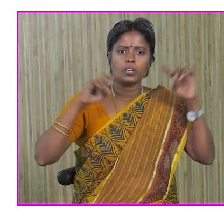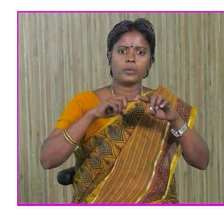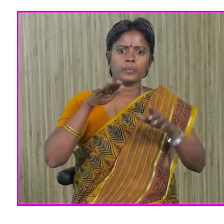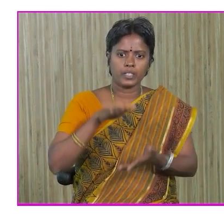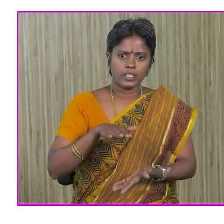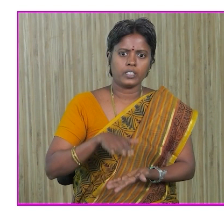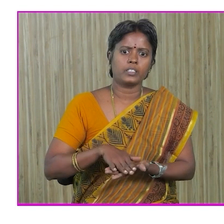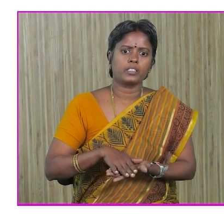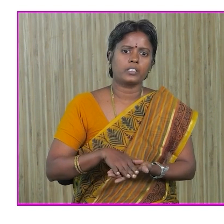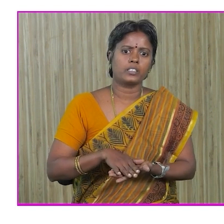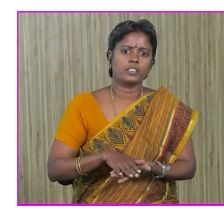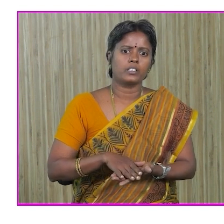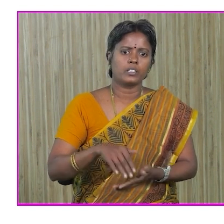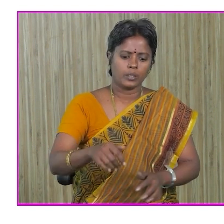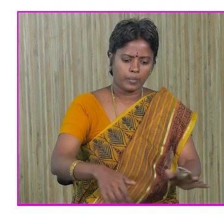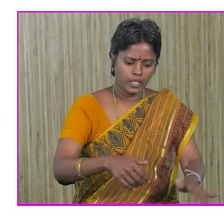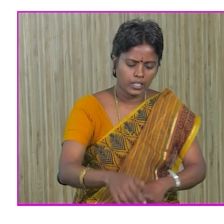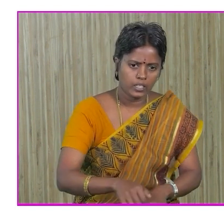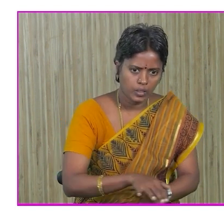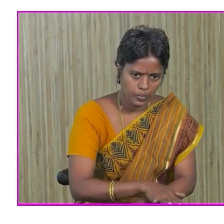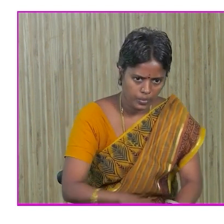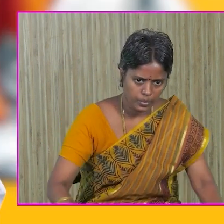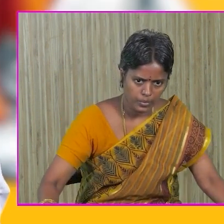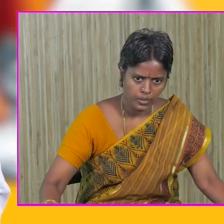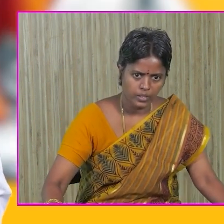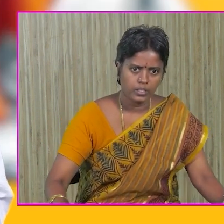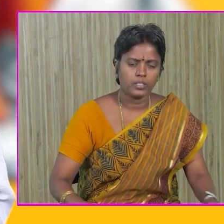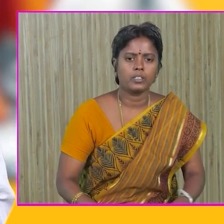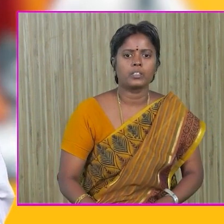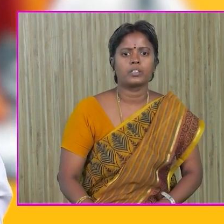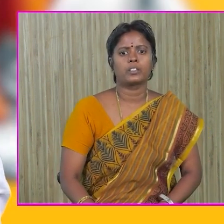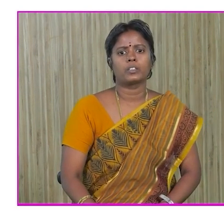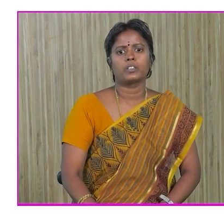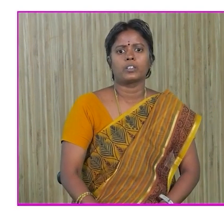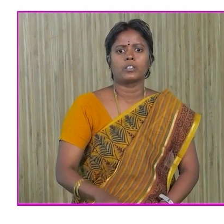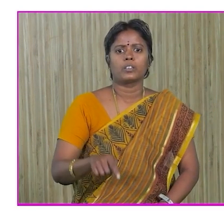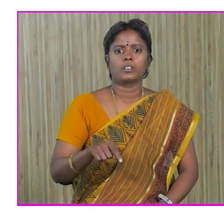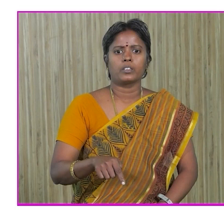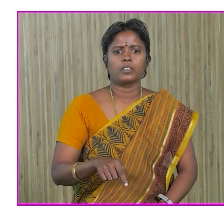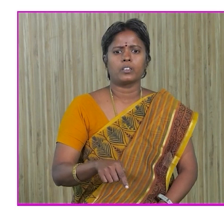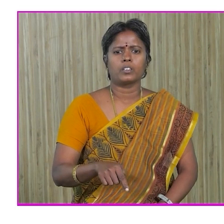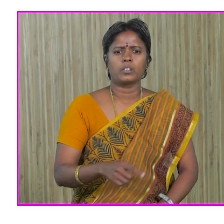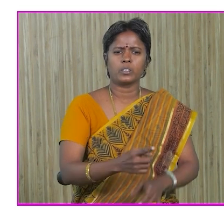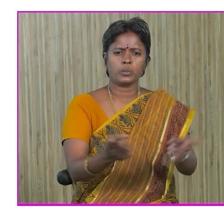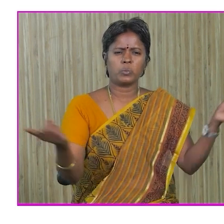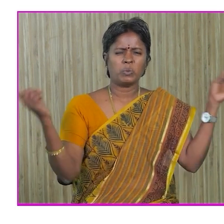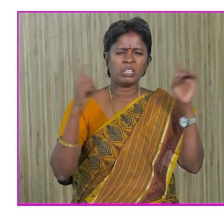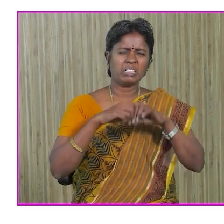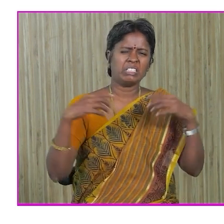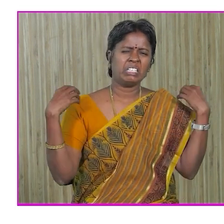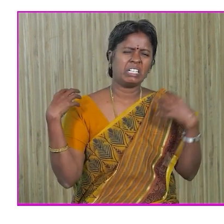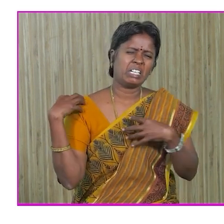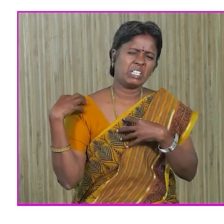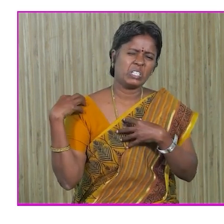தோன்றாதொழியின் இவ்வுலகம் மண்ணில் புதைந்து அழிவது உறுதி. இந்த நேரத்தில் உலகையே வாட்டி வதைக்கிறது ஒரு